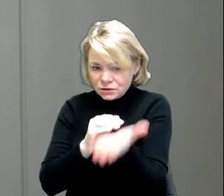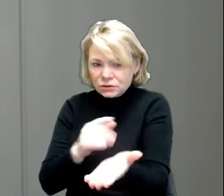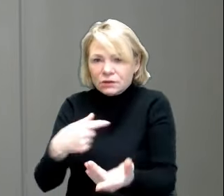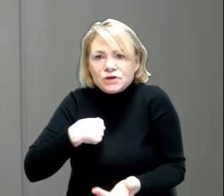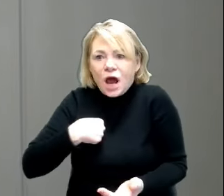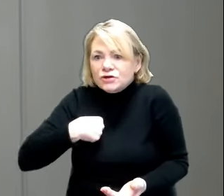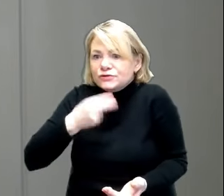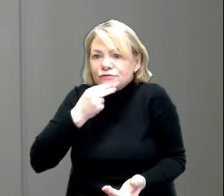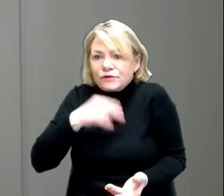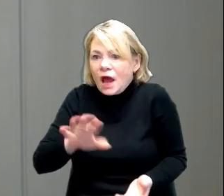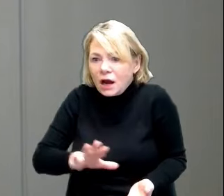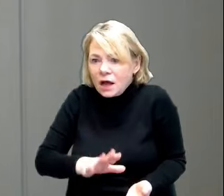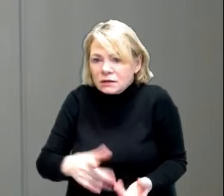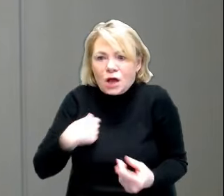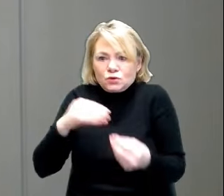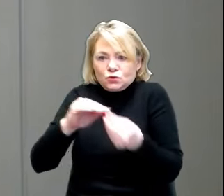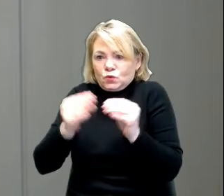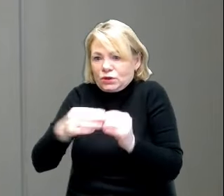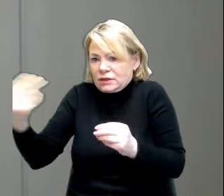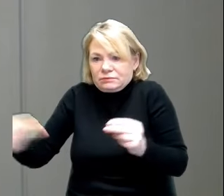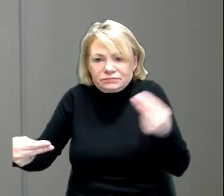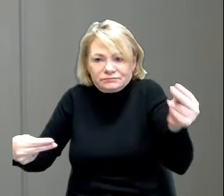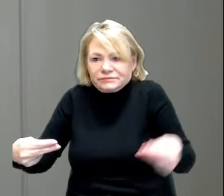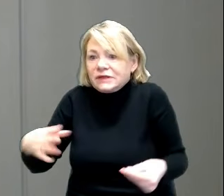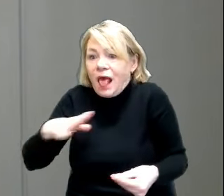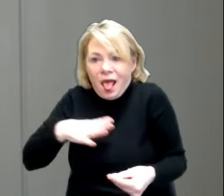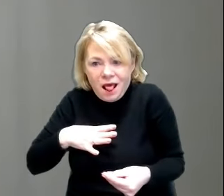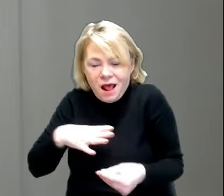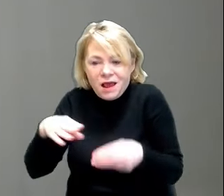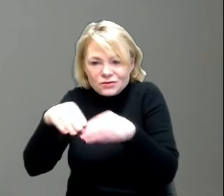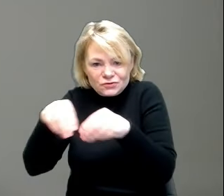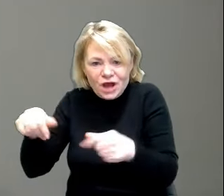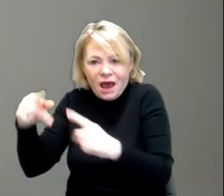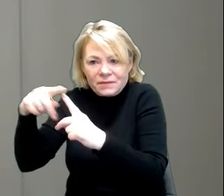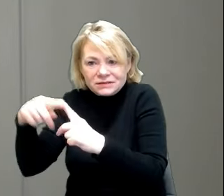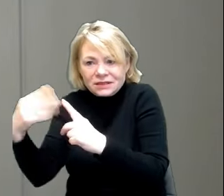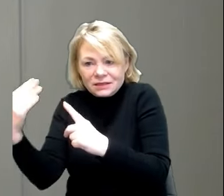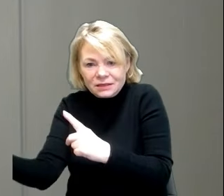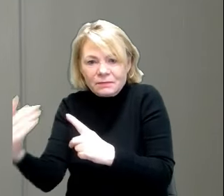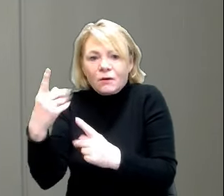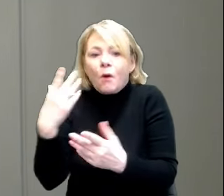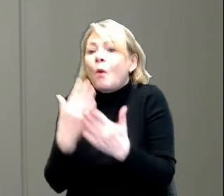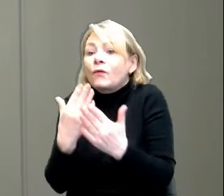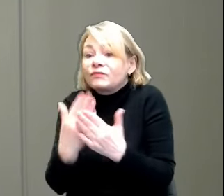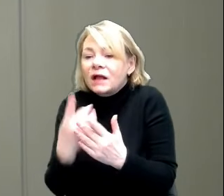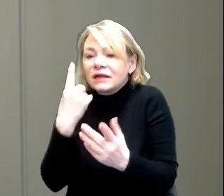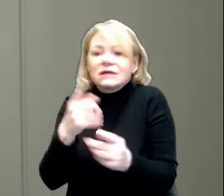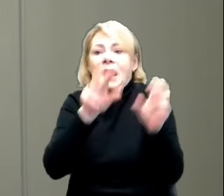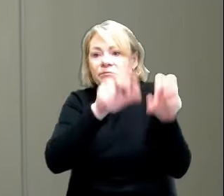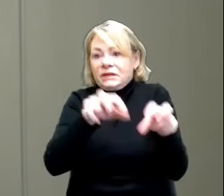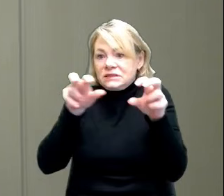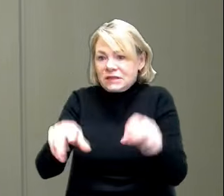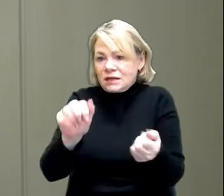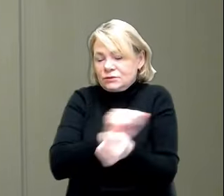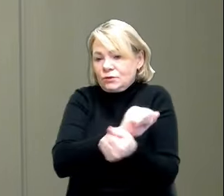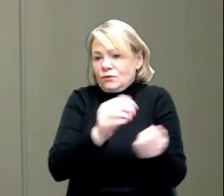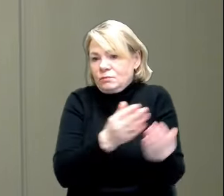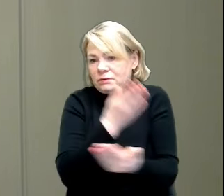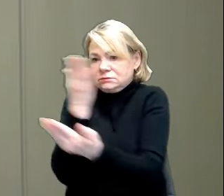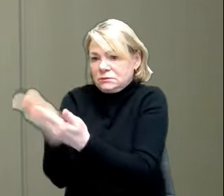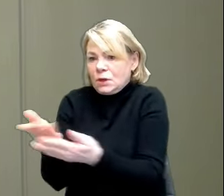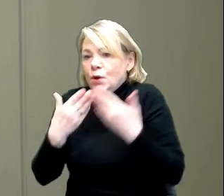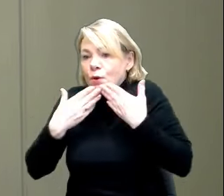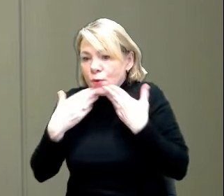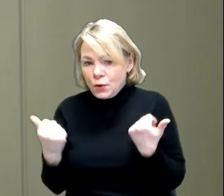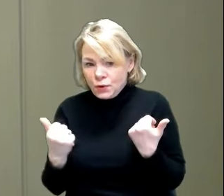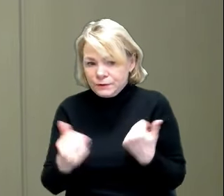negalim sudaryt sutarties su nacialin tarnyba o todėl kad administracija nepateikia kažkokių dokumentų rašau